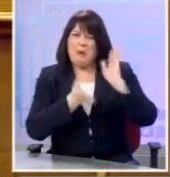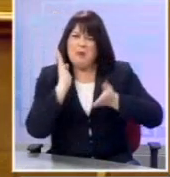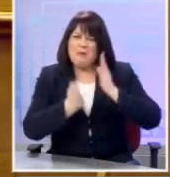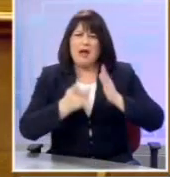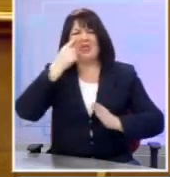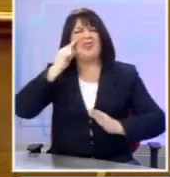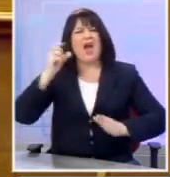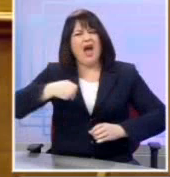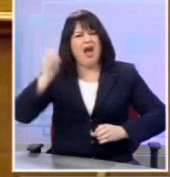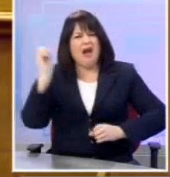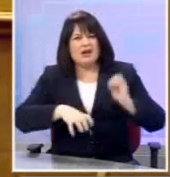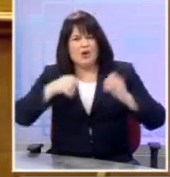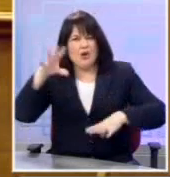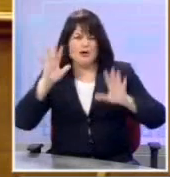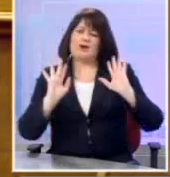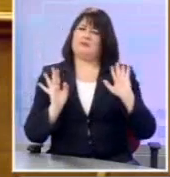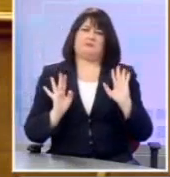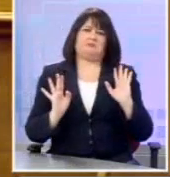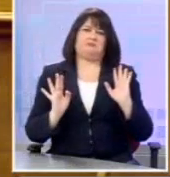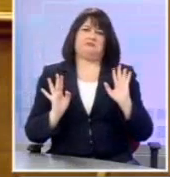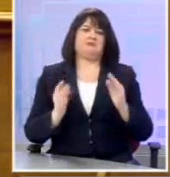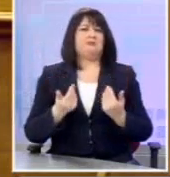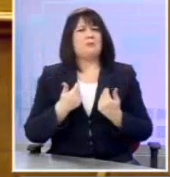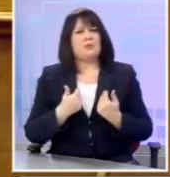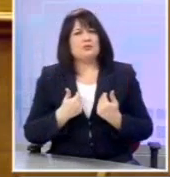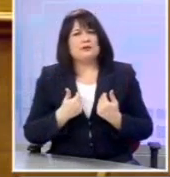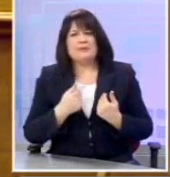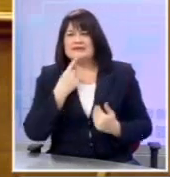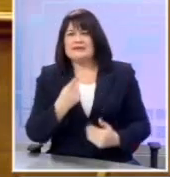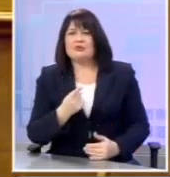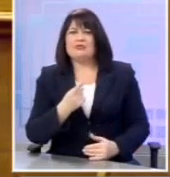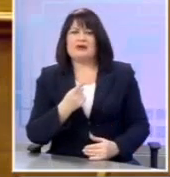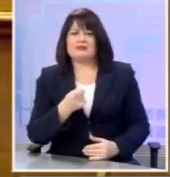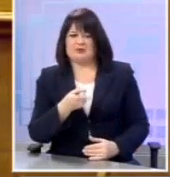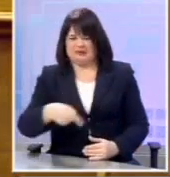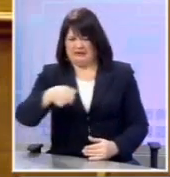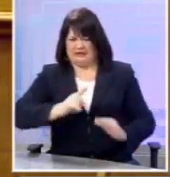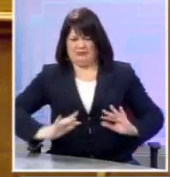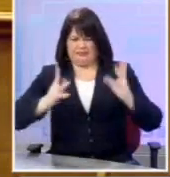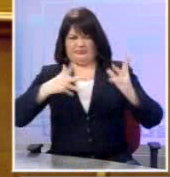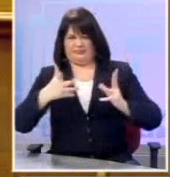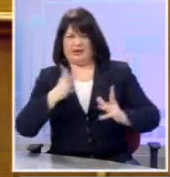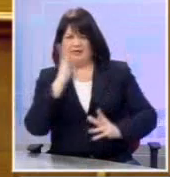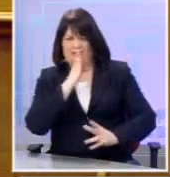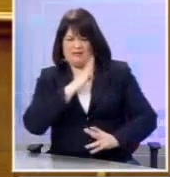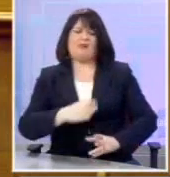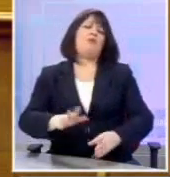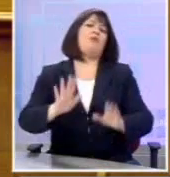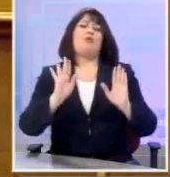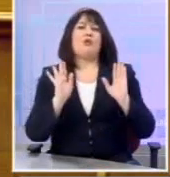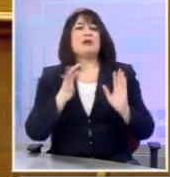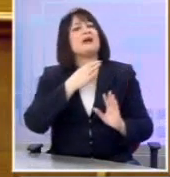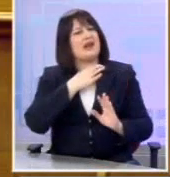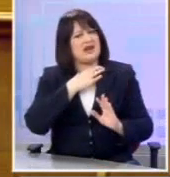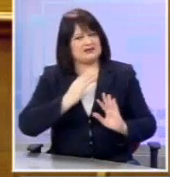ούτε έχουμε κανένα λόγο να θέλουμε να δυσφημίσουμε αγώνες. Οι αγώνες είναι